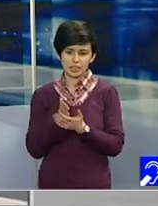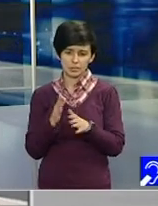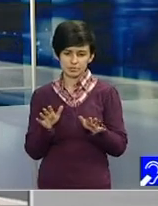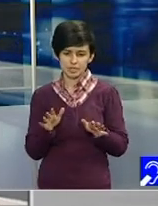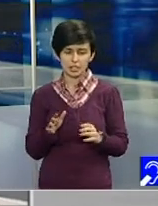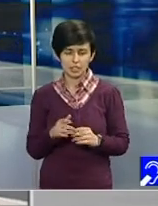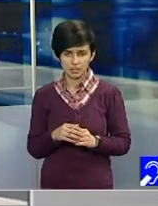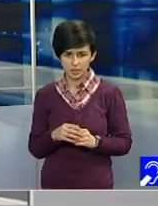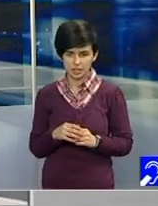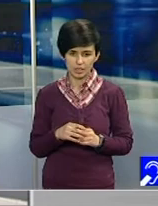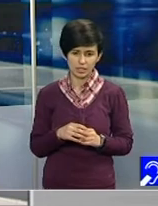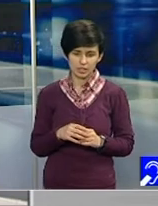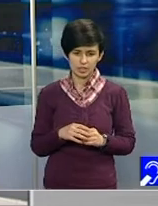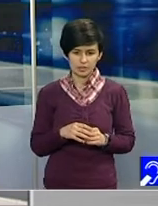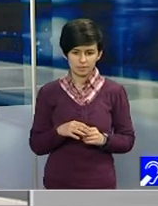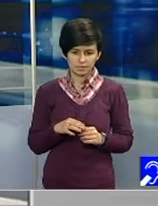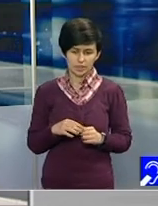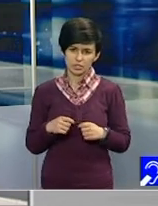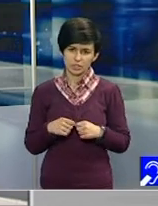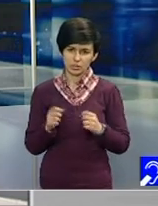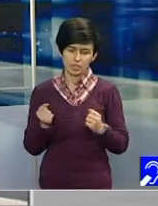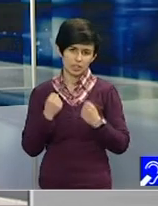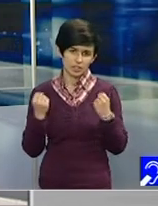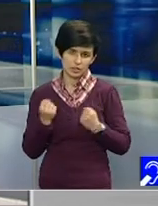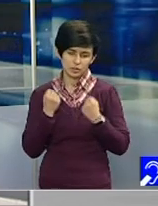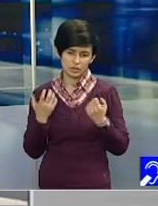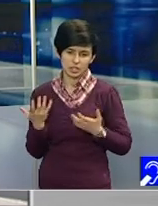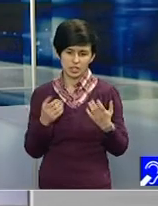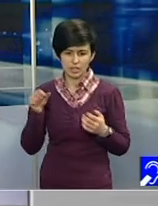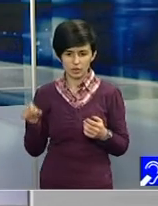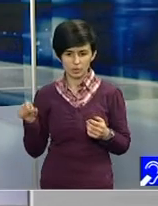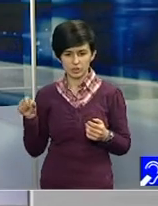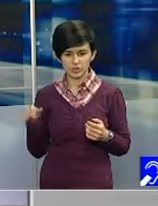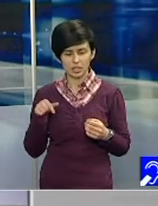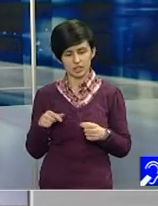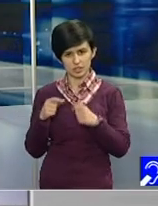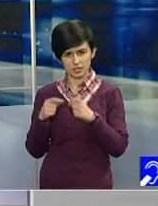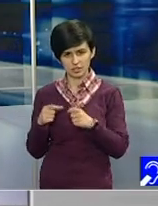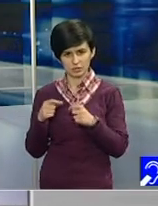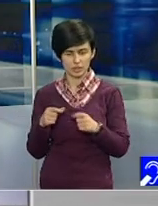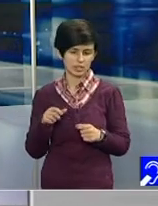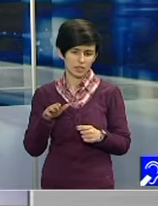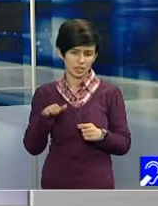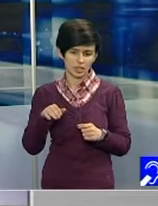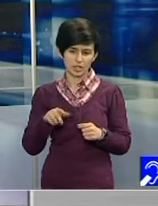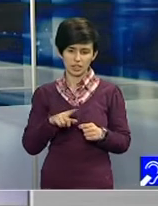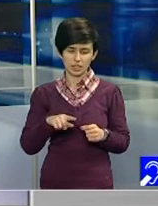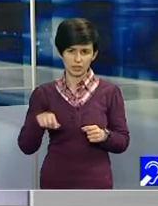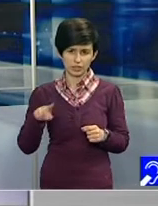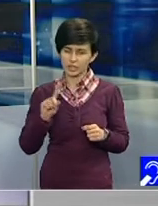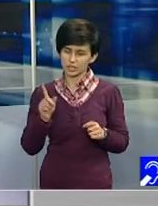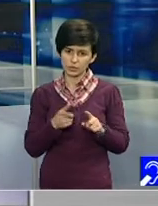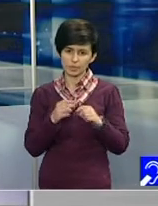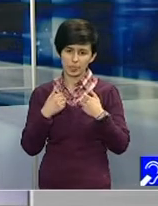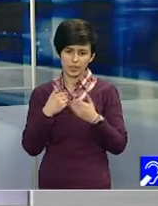celelalte acțiuni la care o persoană aflată în astfel de situație este supusă, practic voi nu renunțați la contactul cu acești oameni.